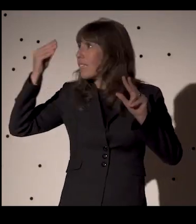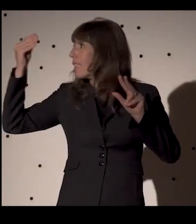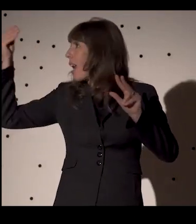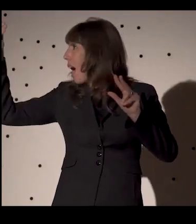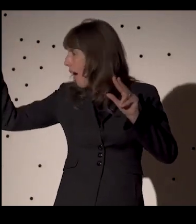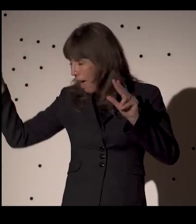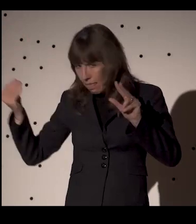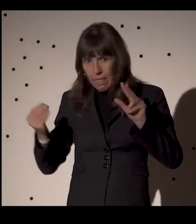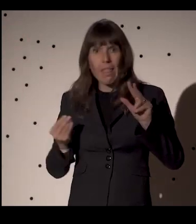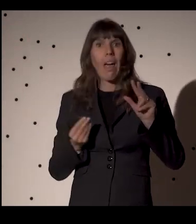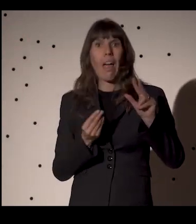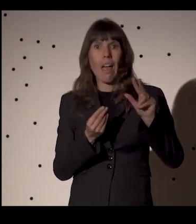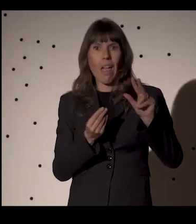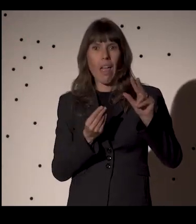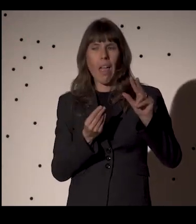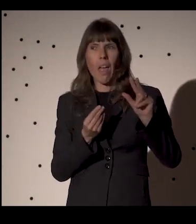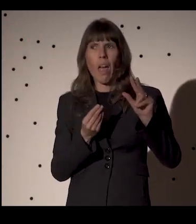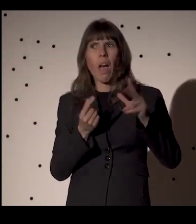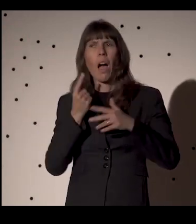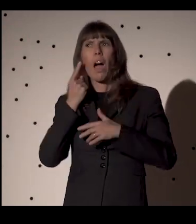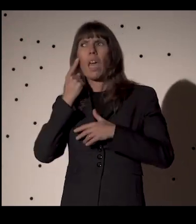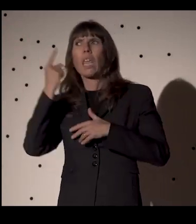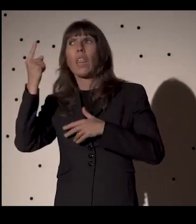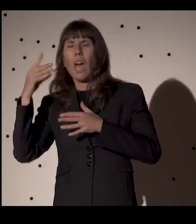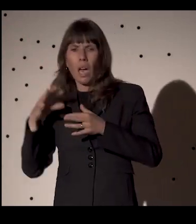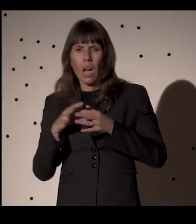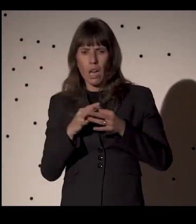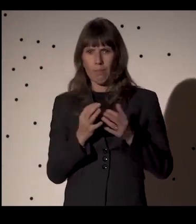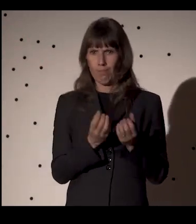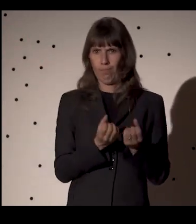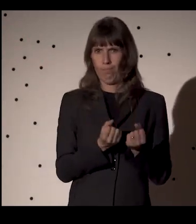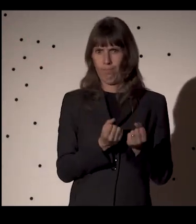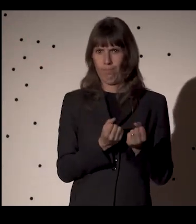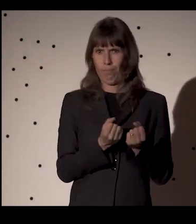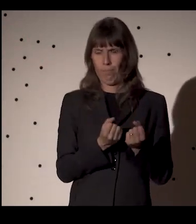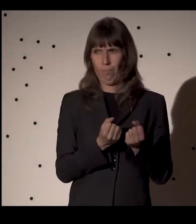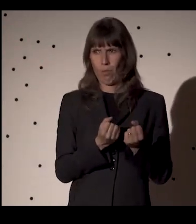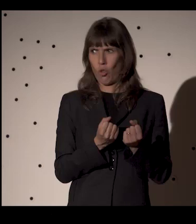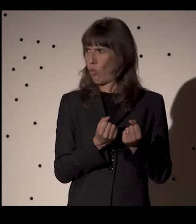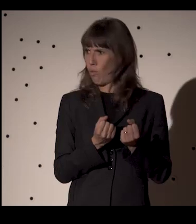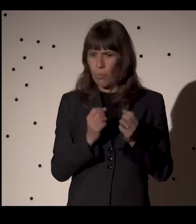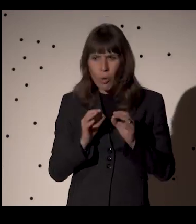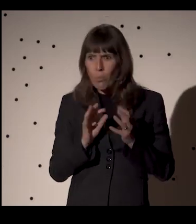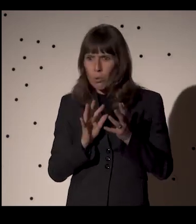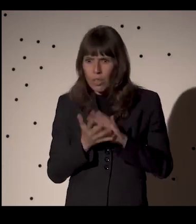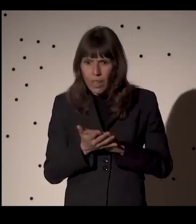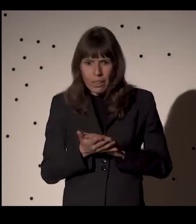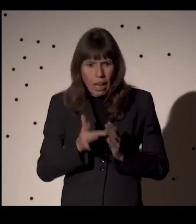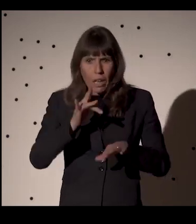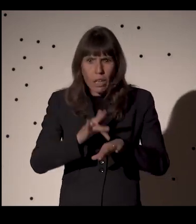cosa materiale e l'idea legate di immedesimata nella parola è quasi materializzata